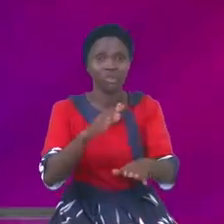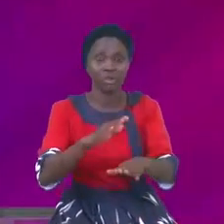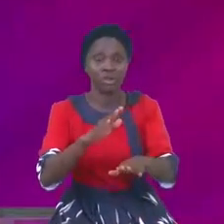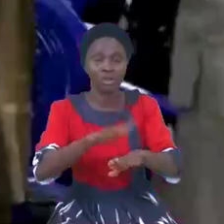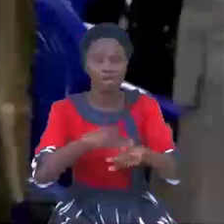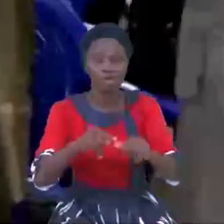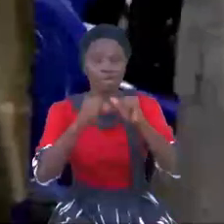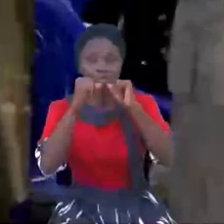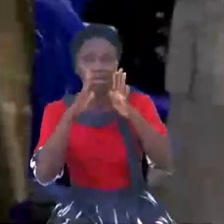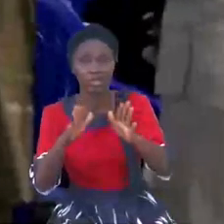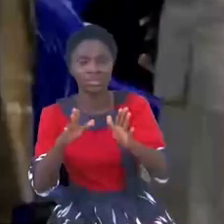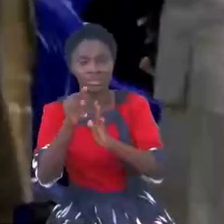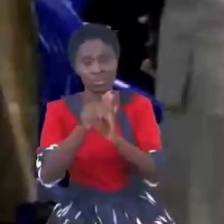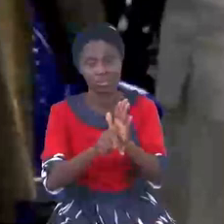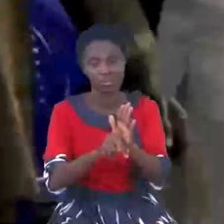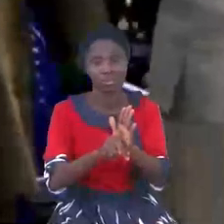l'évangile.